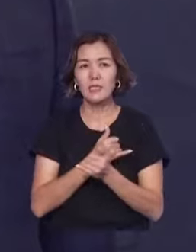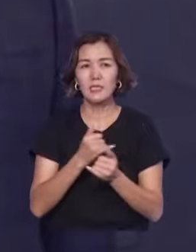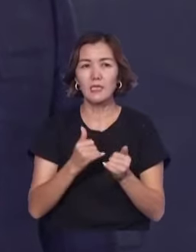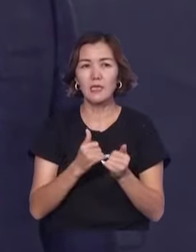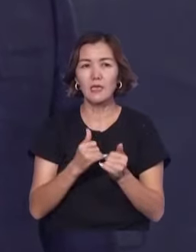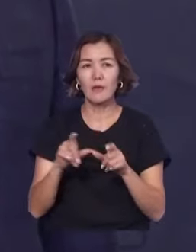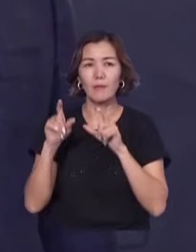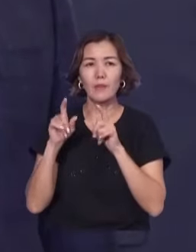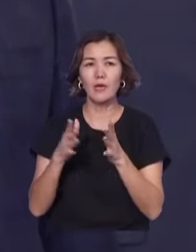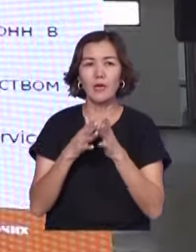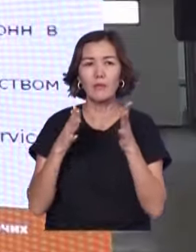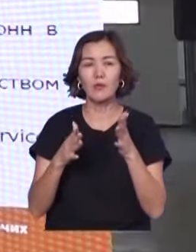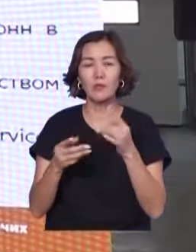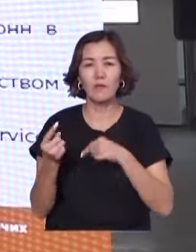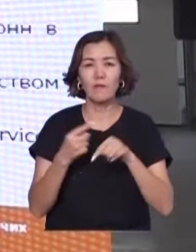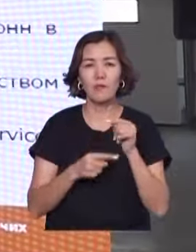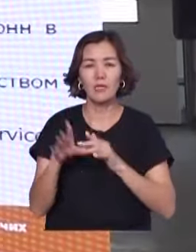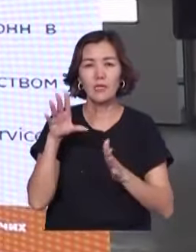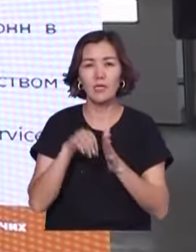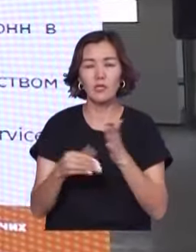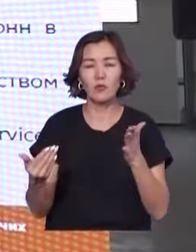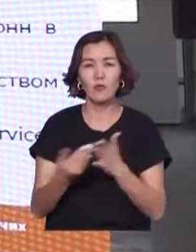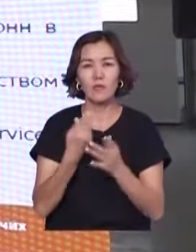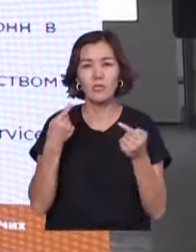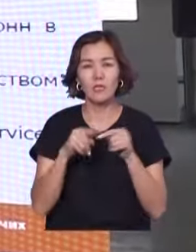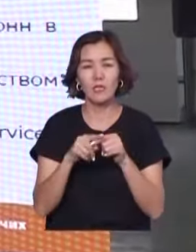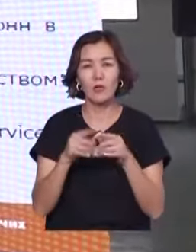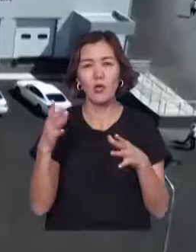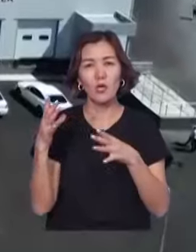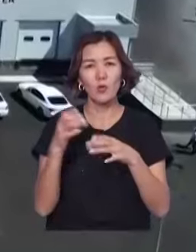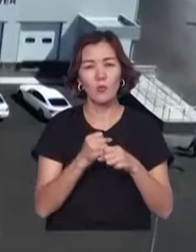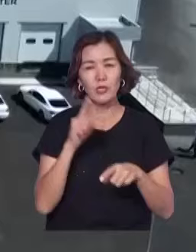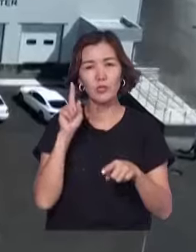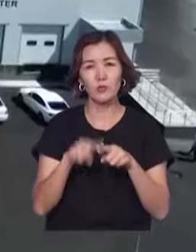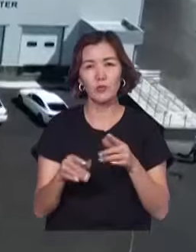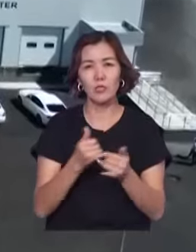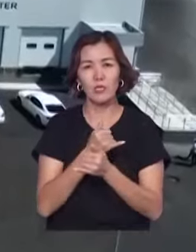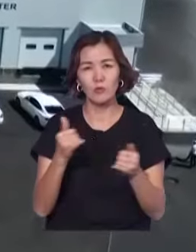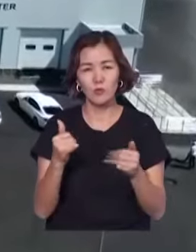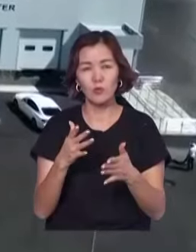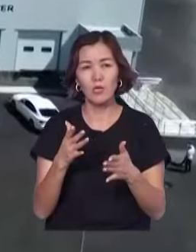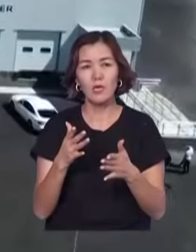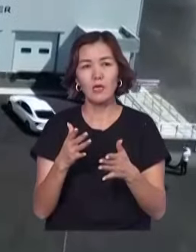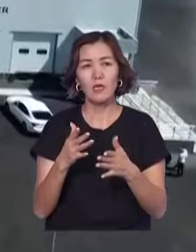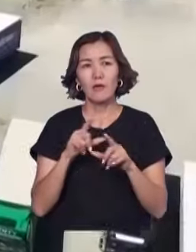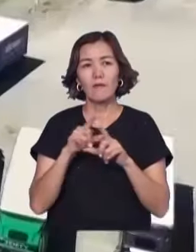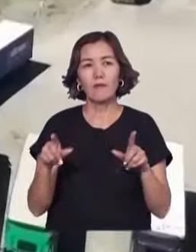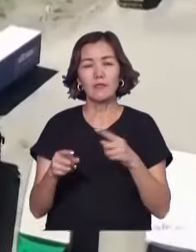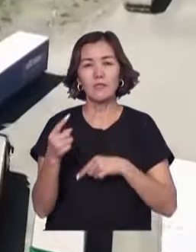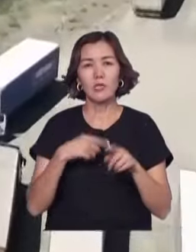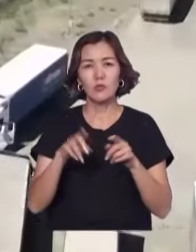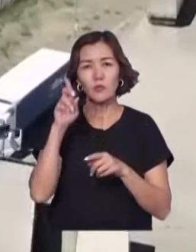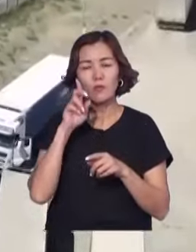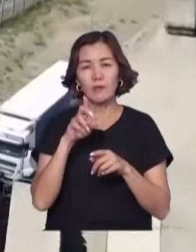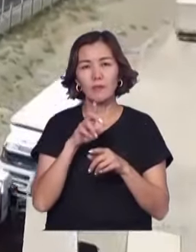наращивание грузооборота через внедрение новых технологий для упрощения и ускорения транзита. Данный объект был возвращен государству